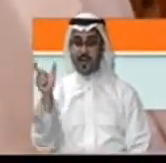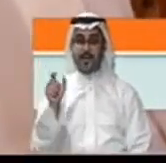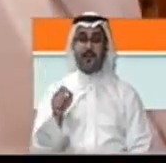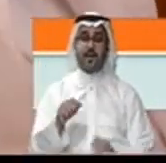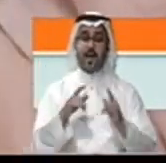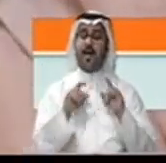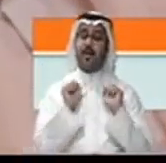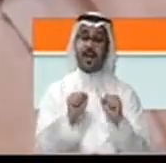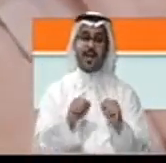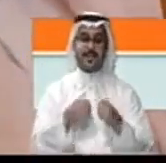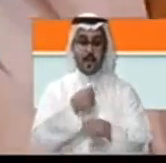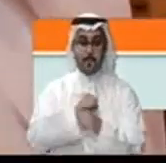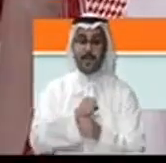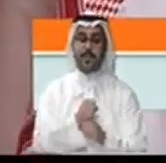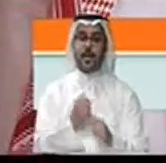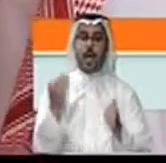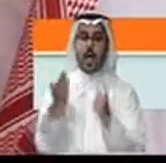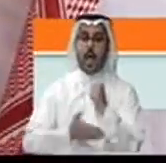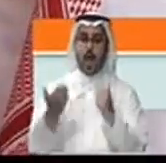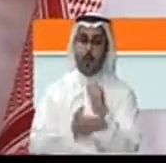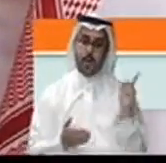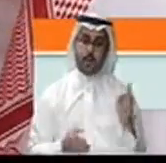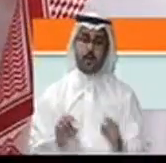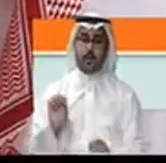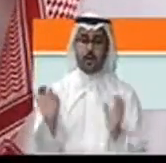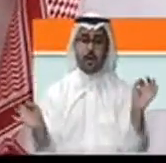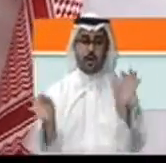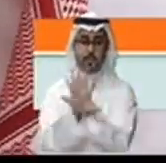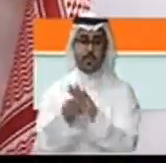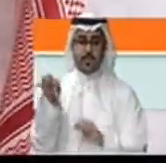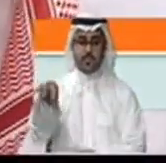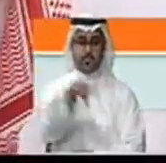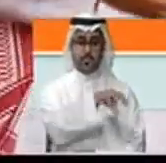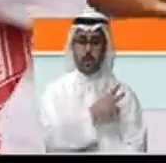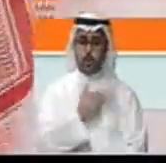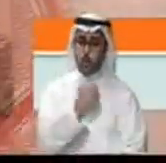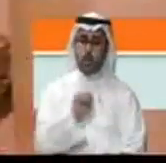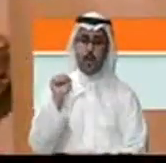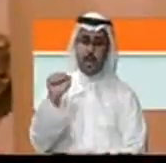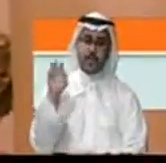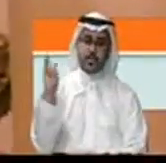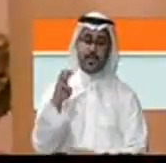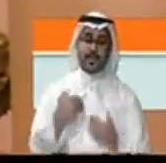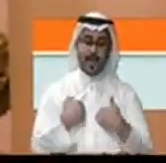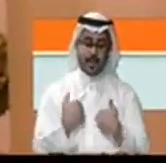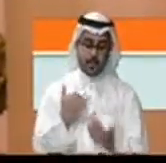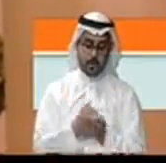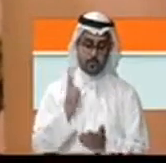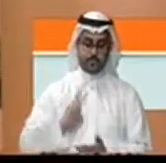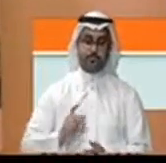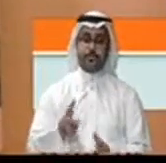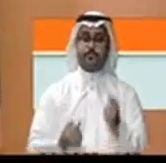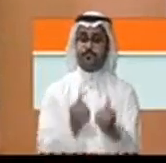البلدية، ويحتوي على 15 جناحا لجهات حكومية وخاصة. بالنسبة للمزارعين منطقة